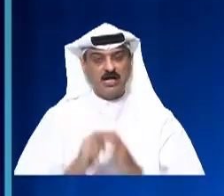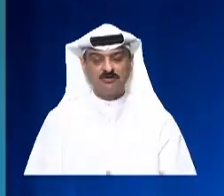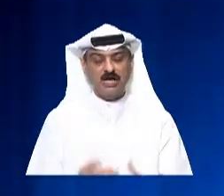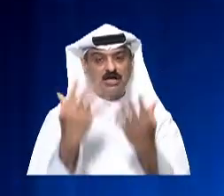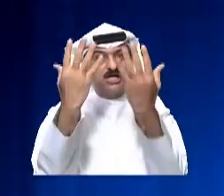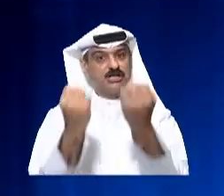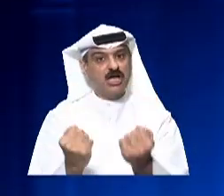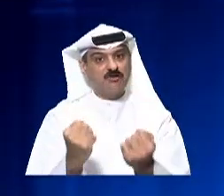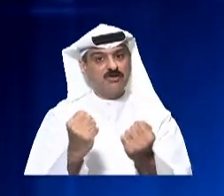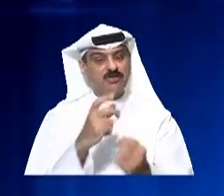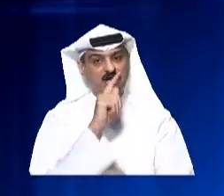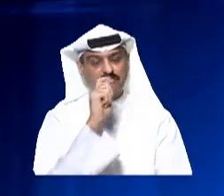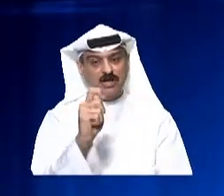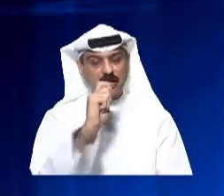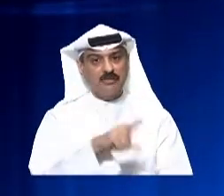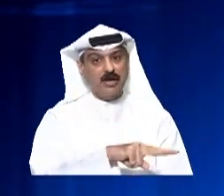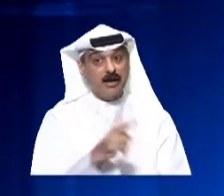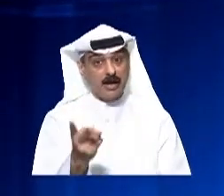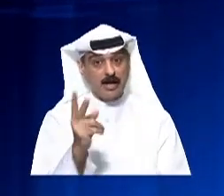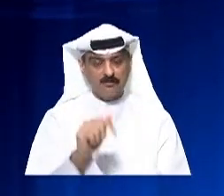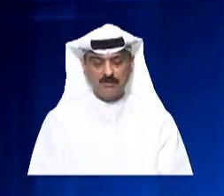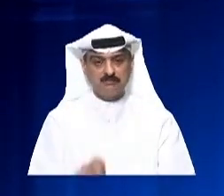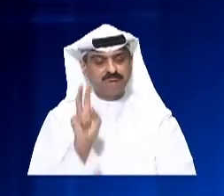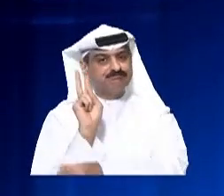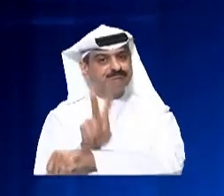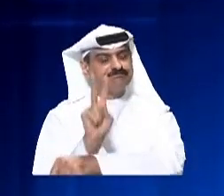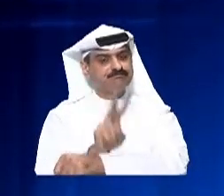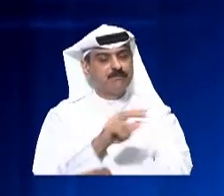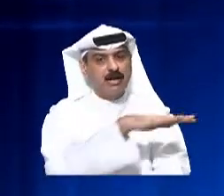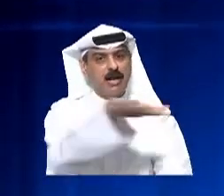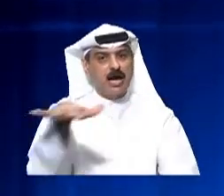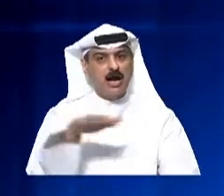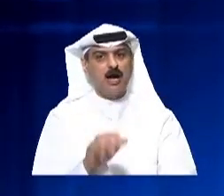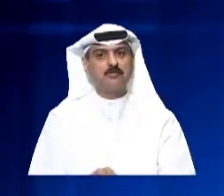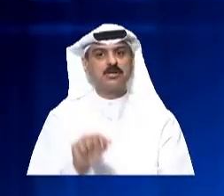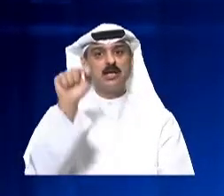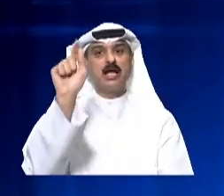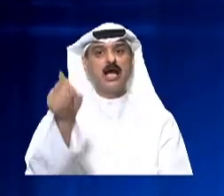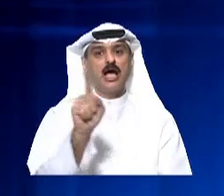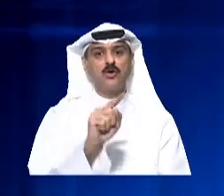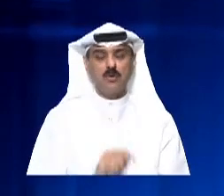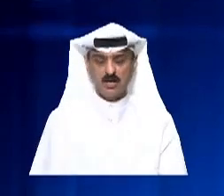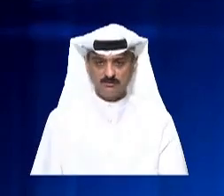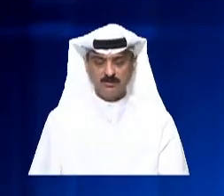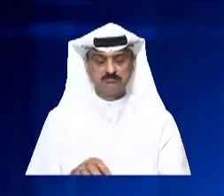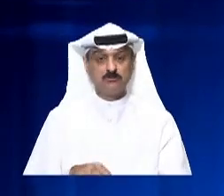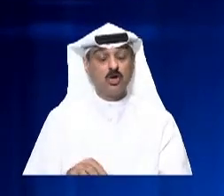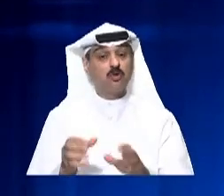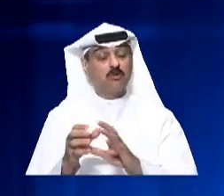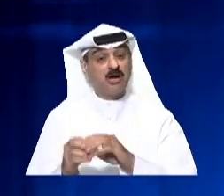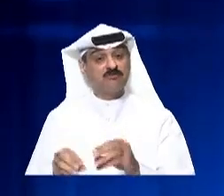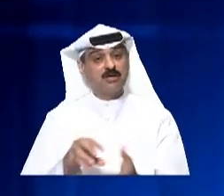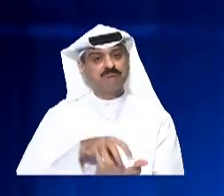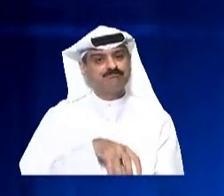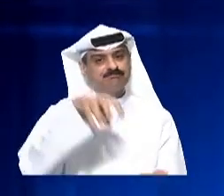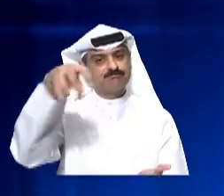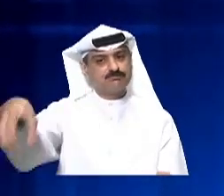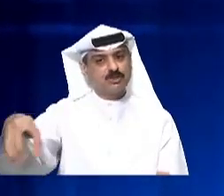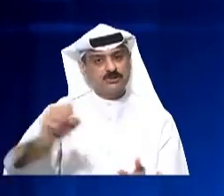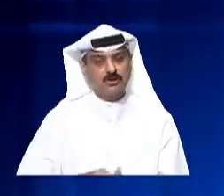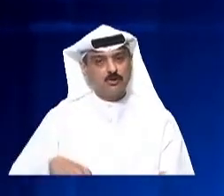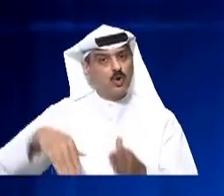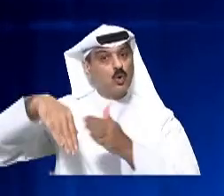ومخالفات الإطارات ومخالفات النظام العام ومخالفات التوصيل ومخالفات استخدام